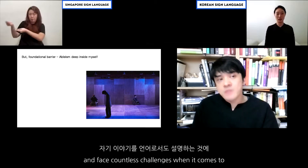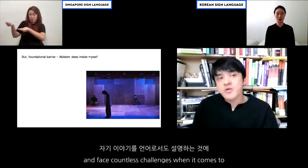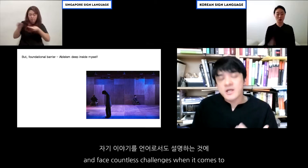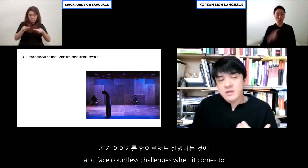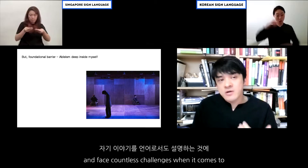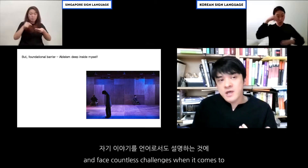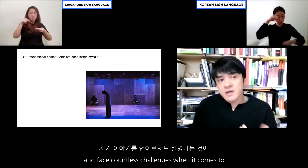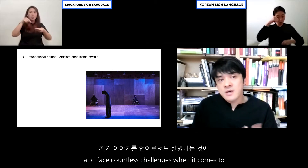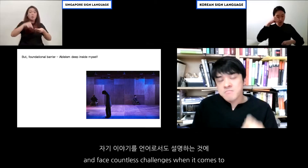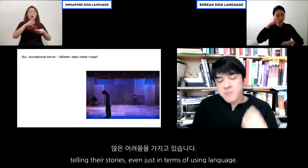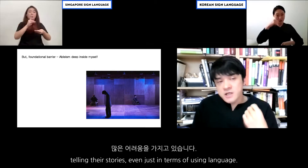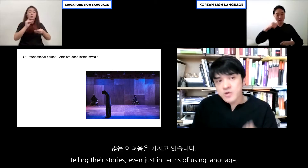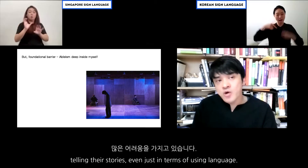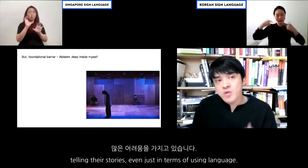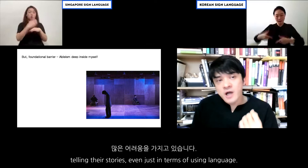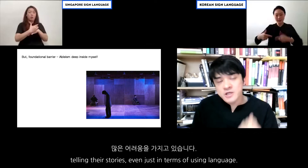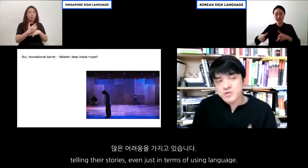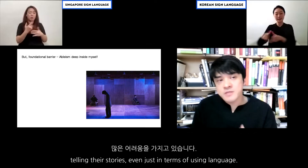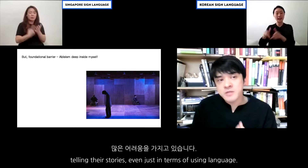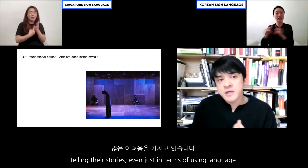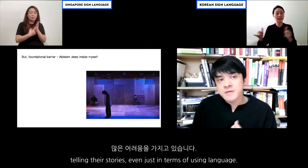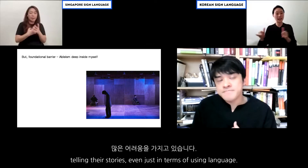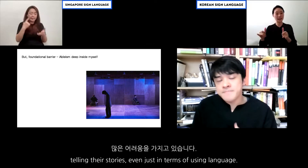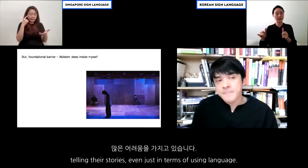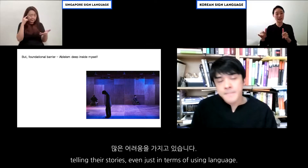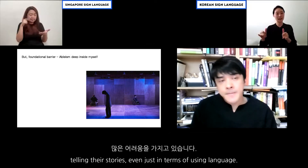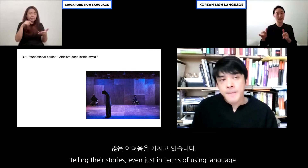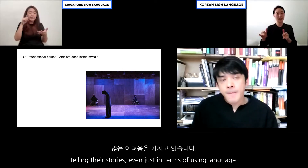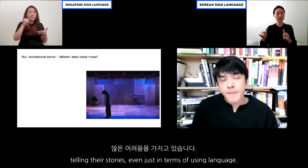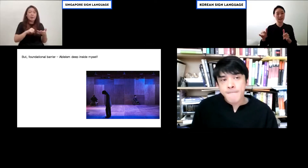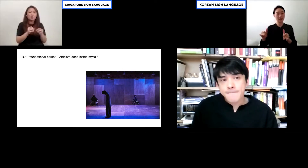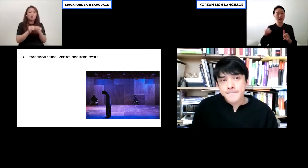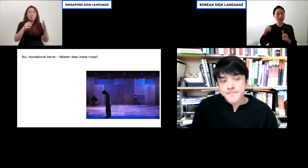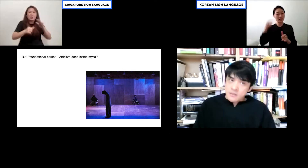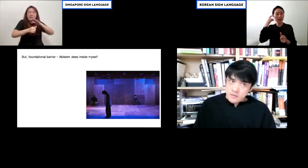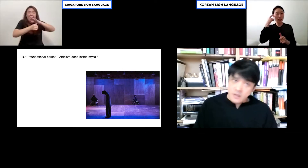언어로서 설명하는 것에 많은 어려움을 가지고 있습니다.